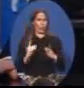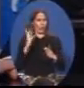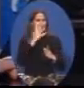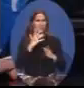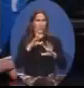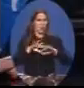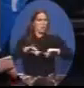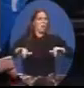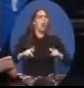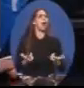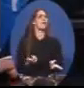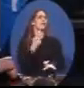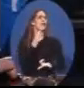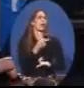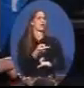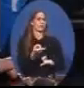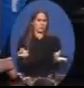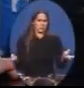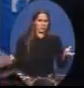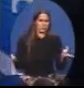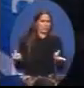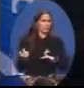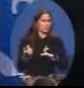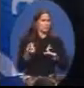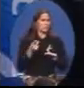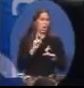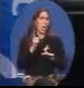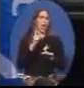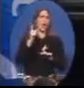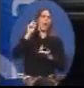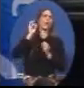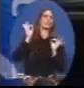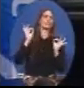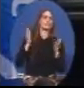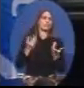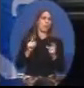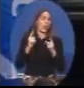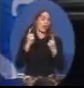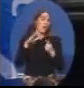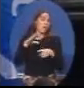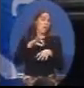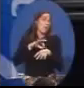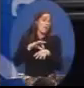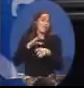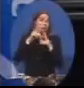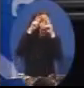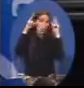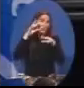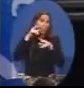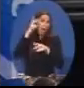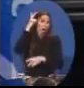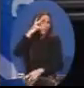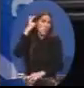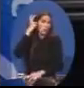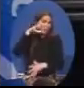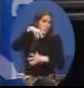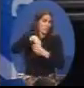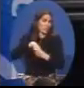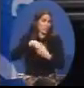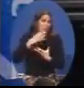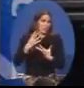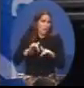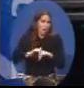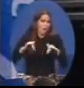ששוב, אנחנו מגלים שזה לא הנחיה רשמית, זה כמעט וולונטרי, ואמרנו, יש גם רופאים ואחיות ערביות שלוקחים